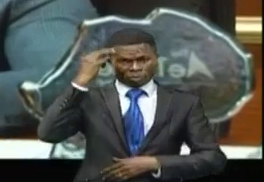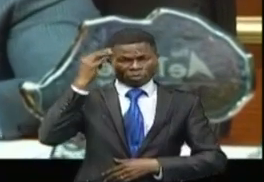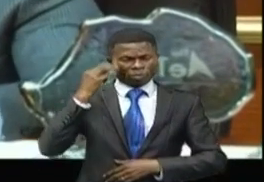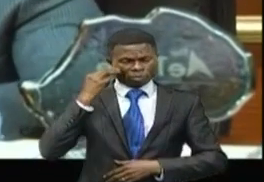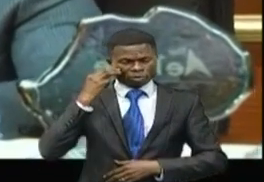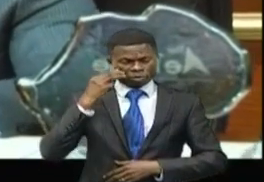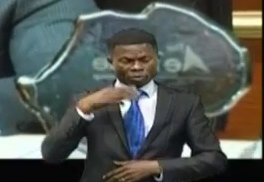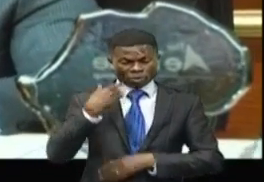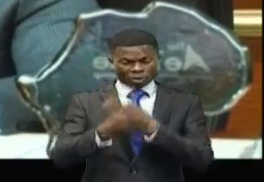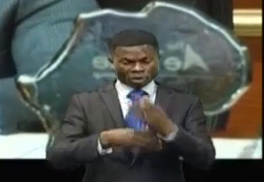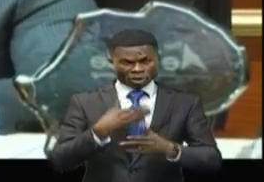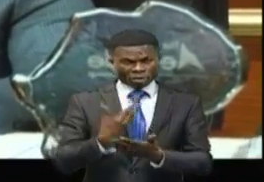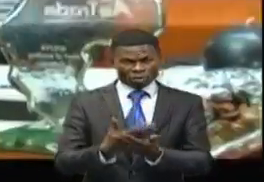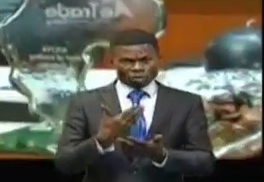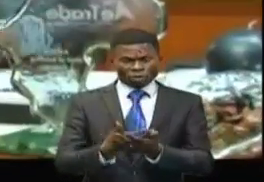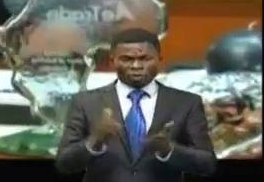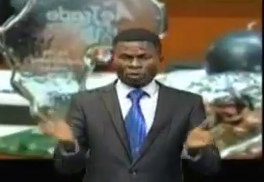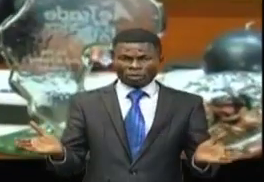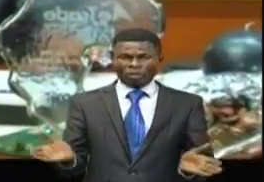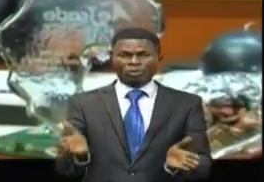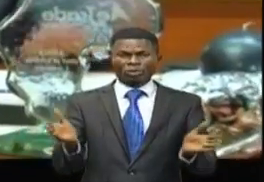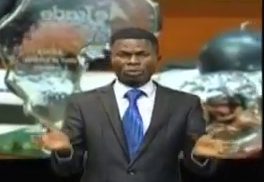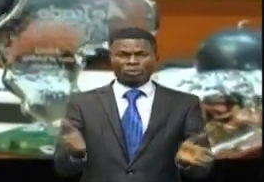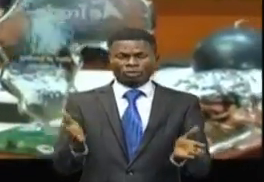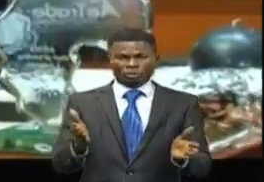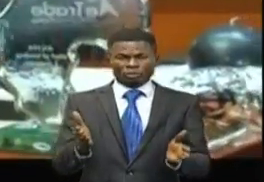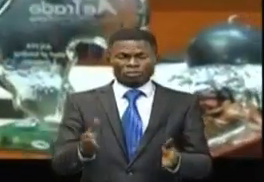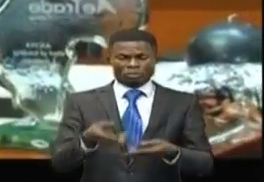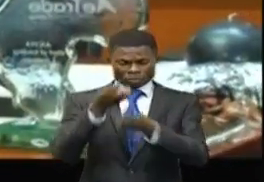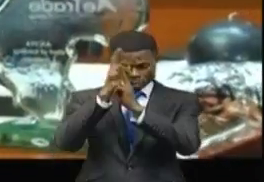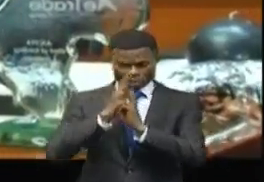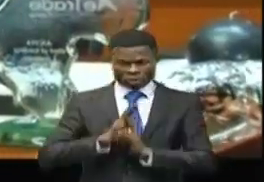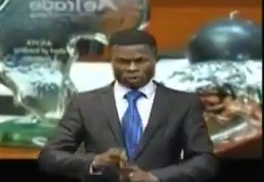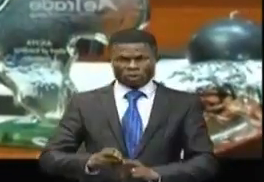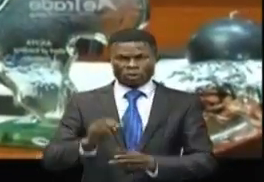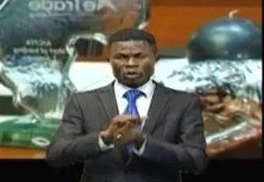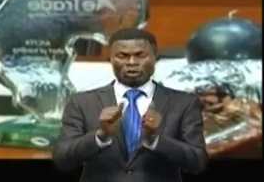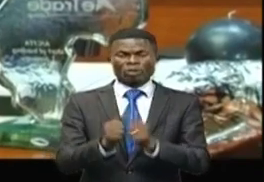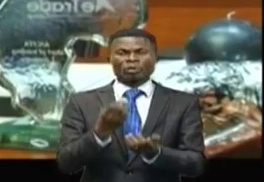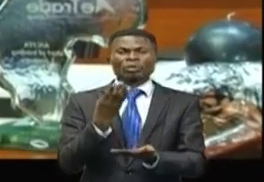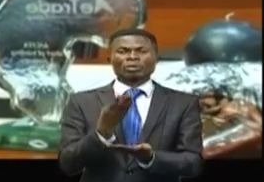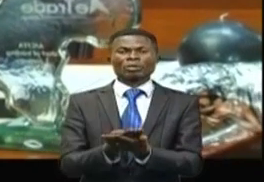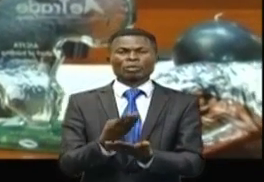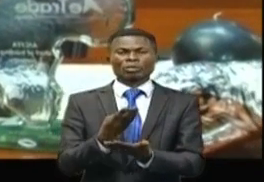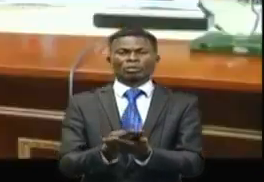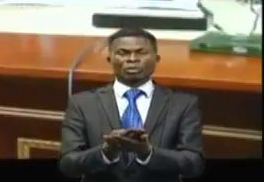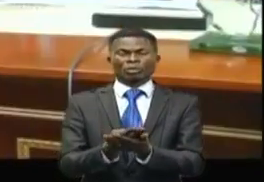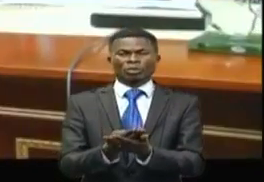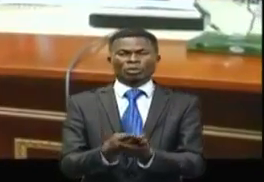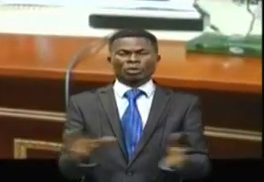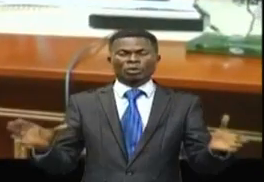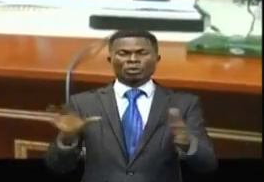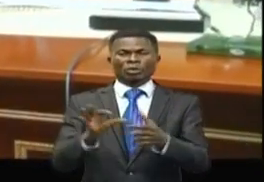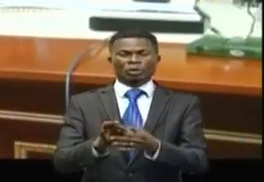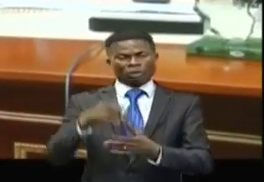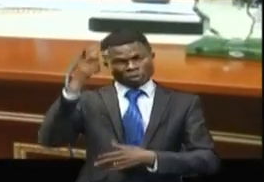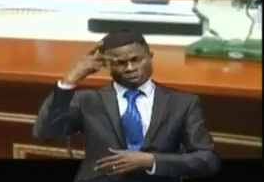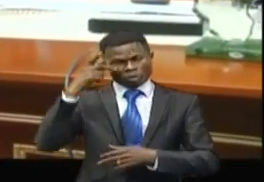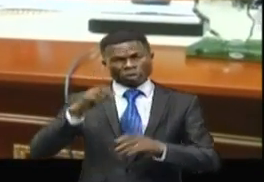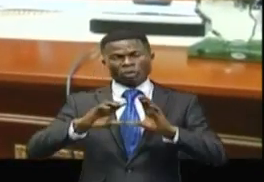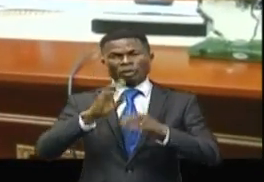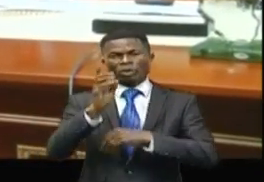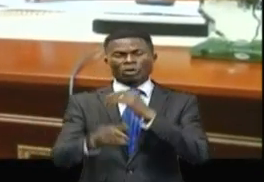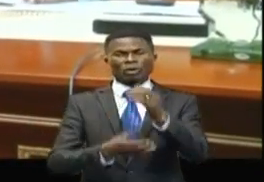mesures susceptibles de renforcer la crédibilité du processus budgétaire de consolider les cas de politique monétaire et des changes